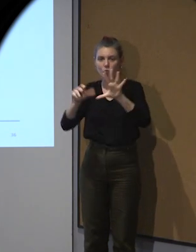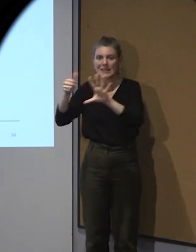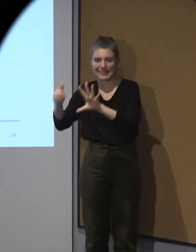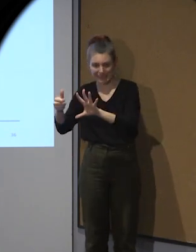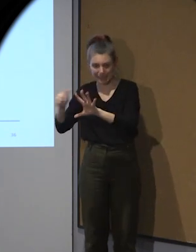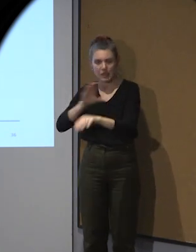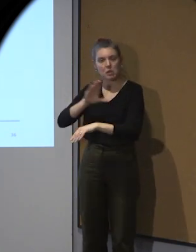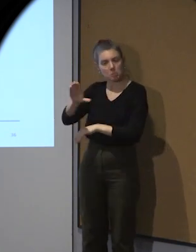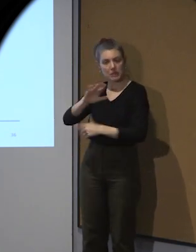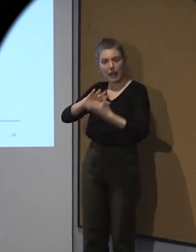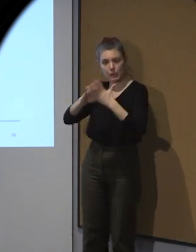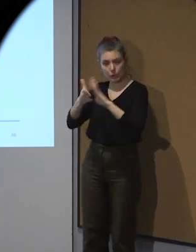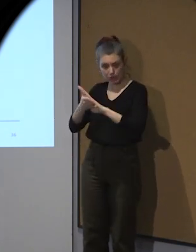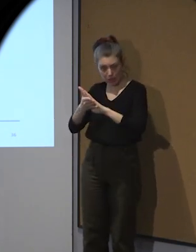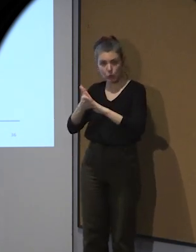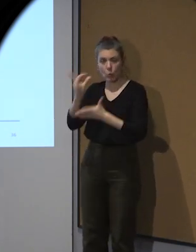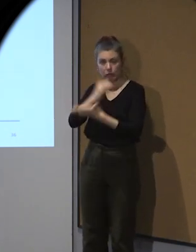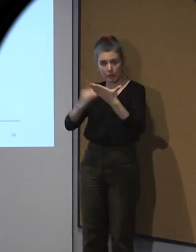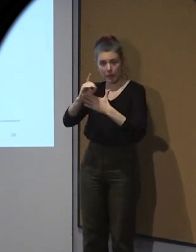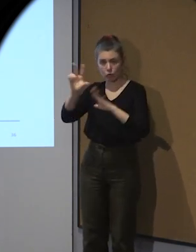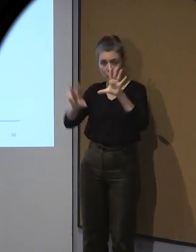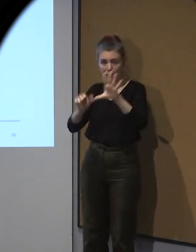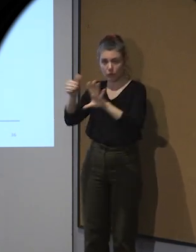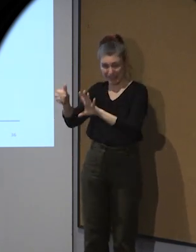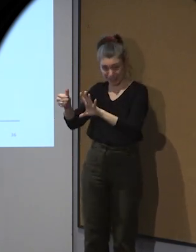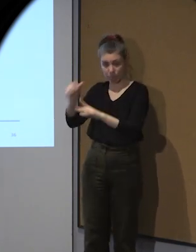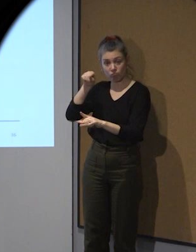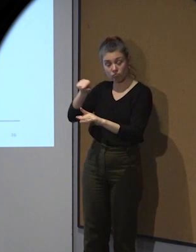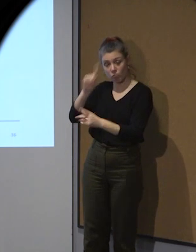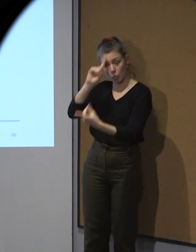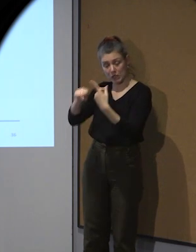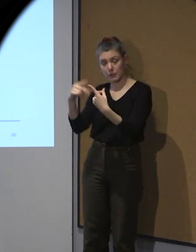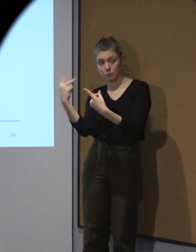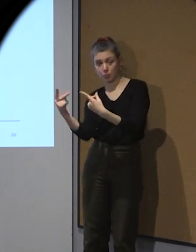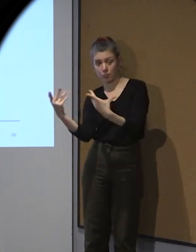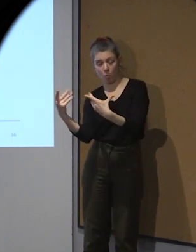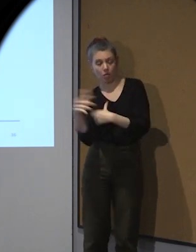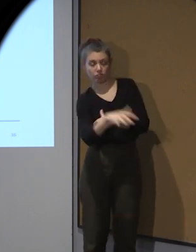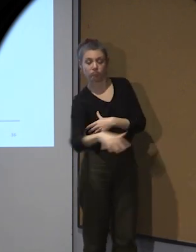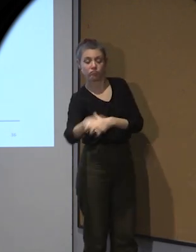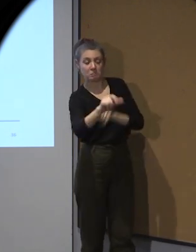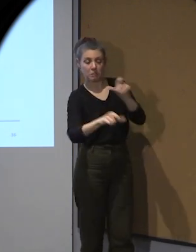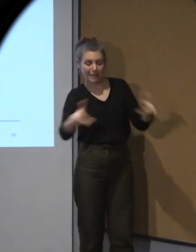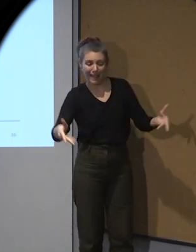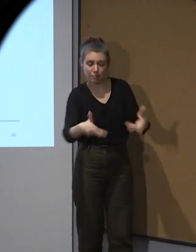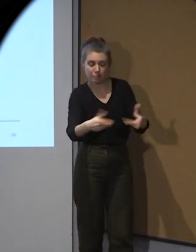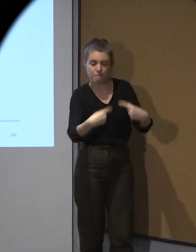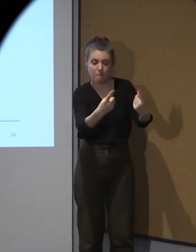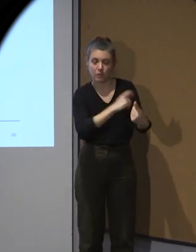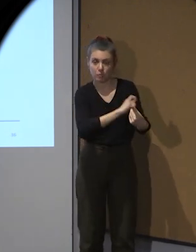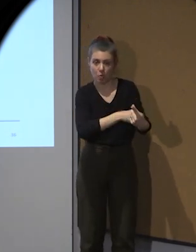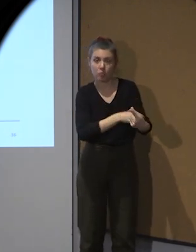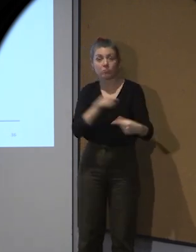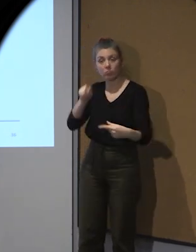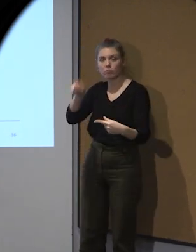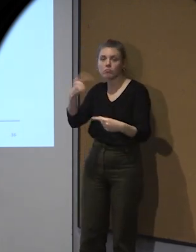de la Vienne pour la promotion de l'activité physique. C'est une demande de l'État, du ministère, de la DRDJS.